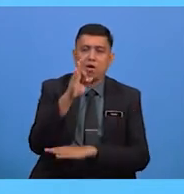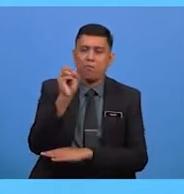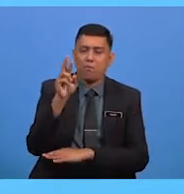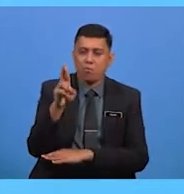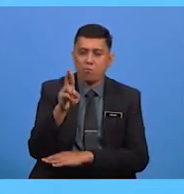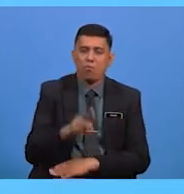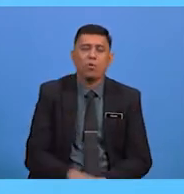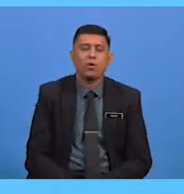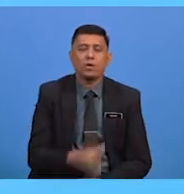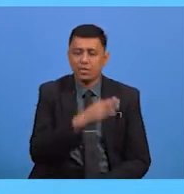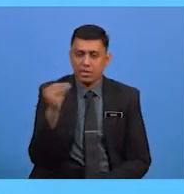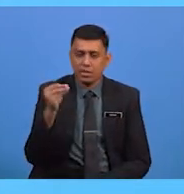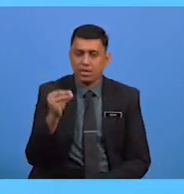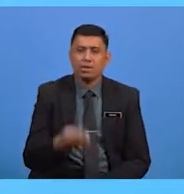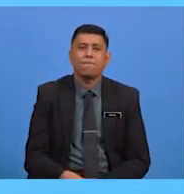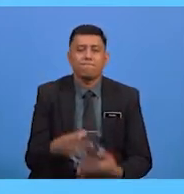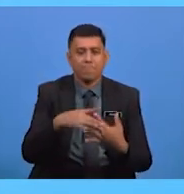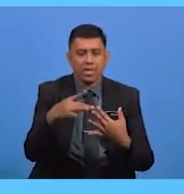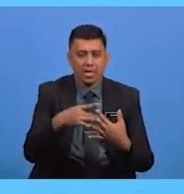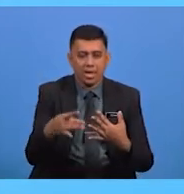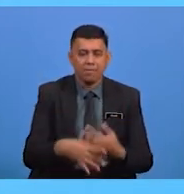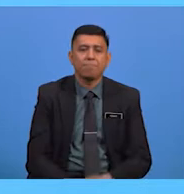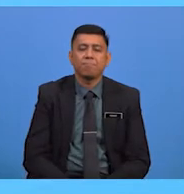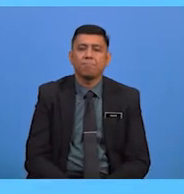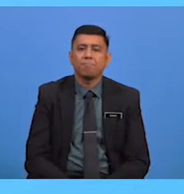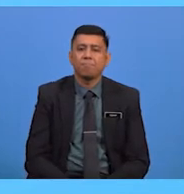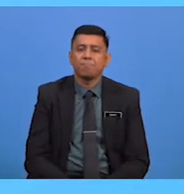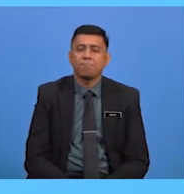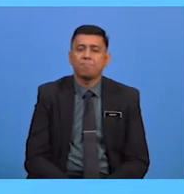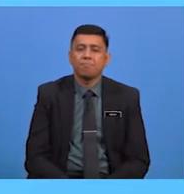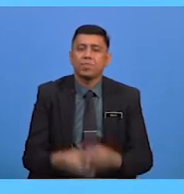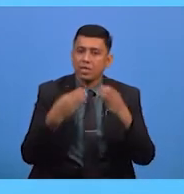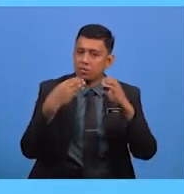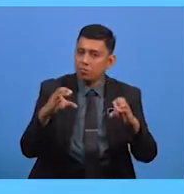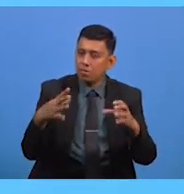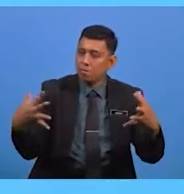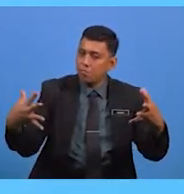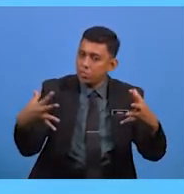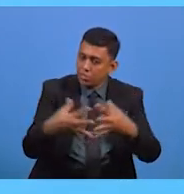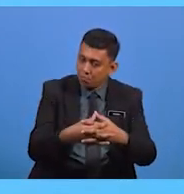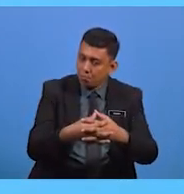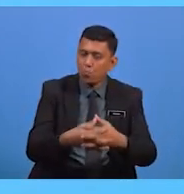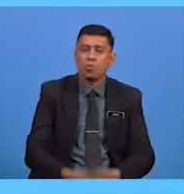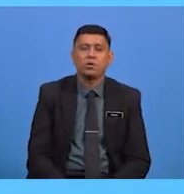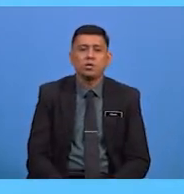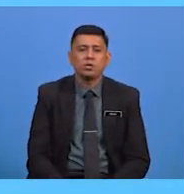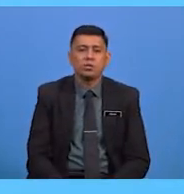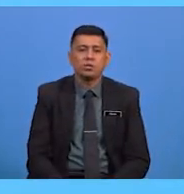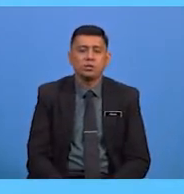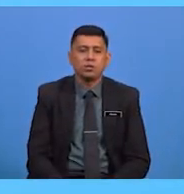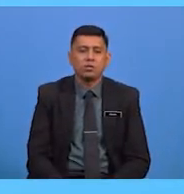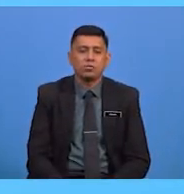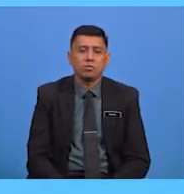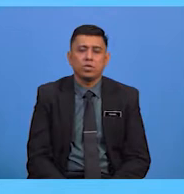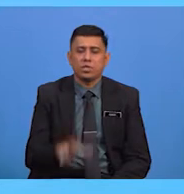dan satu struktur kawalan pilihan. Sekarang, kita akan cuba mencantumkan selengkapnya